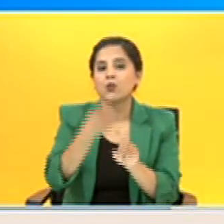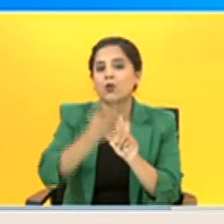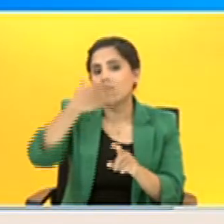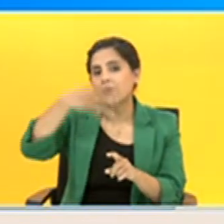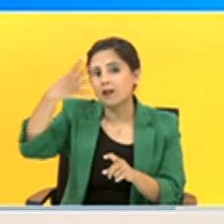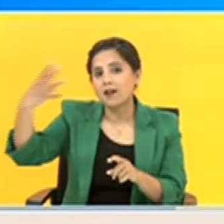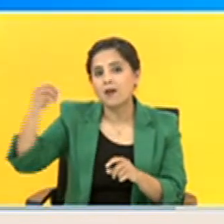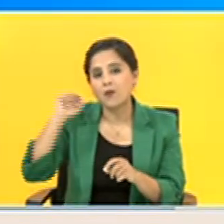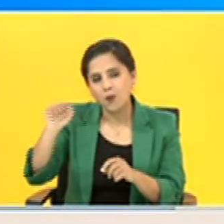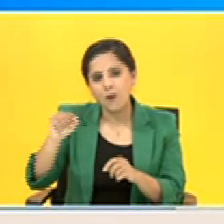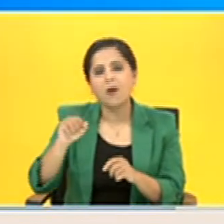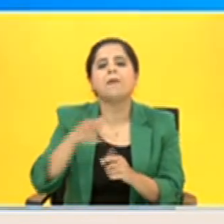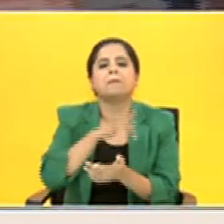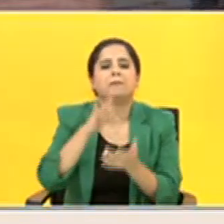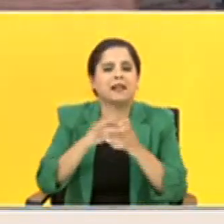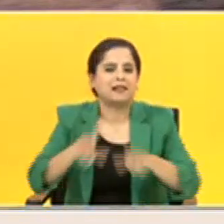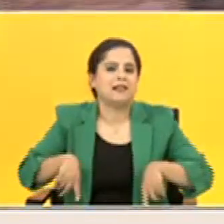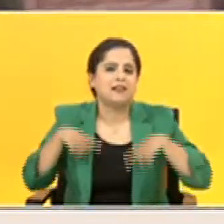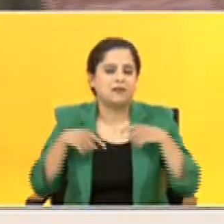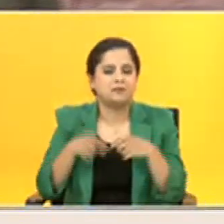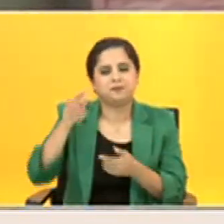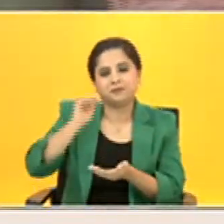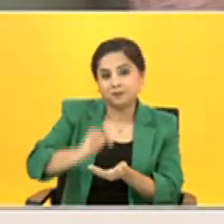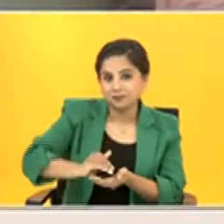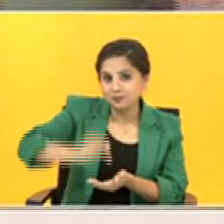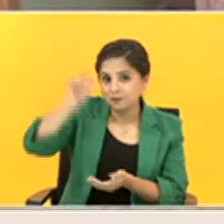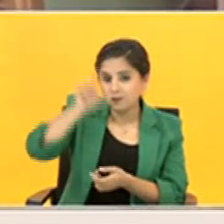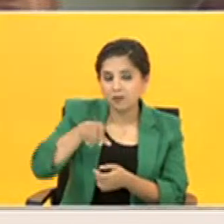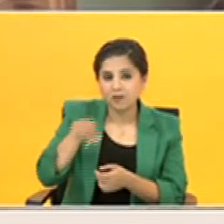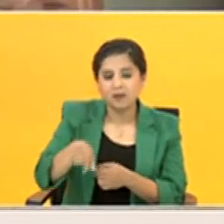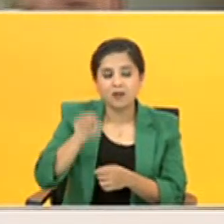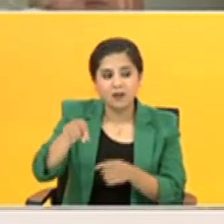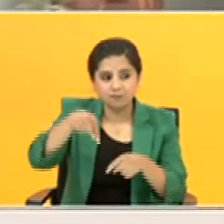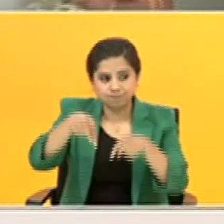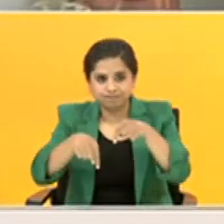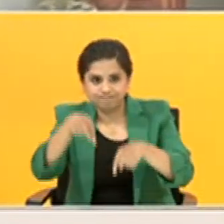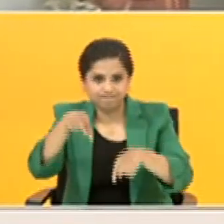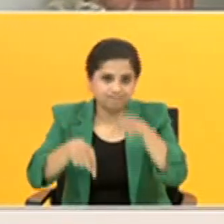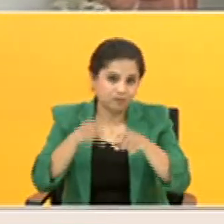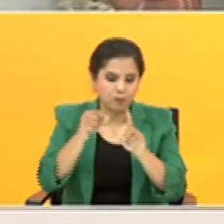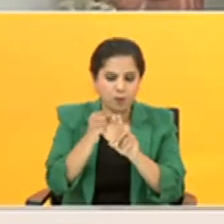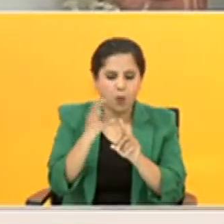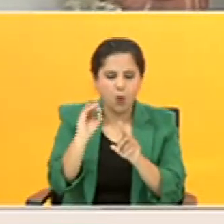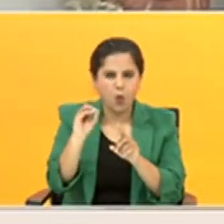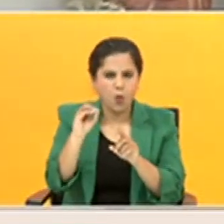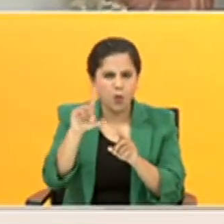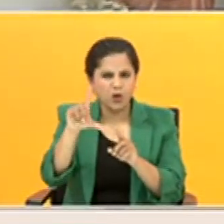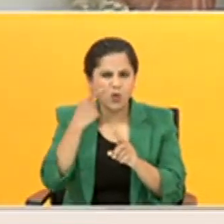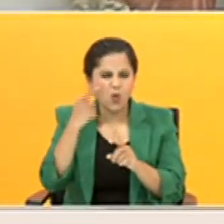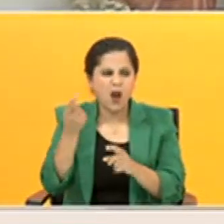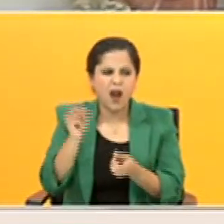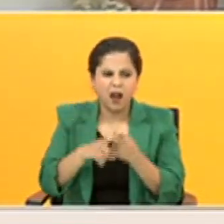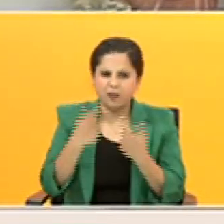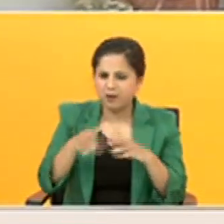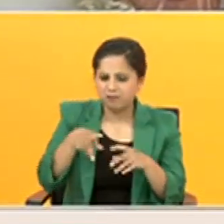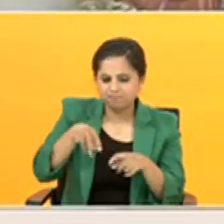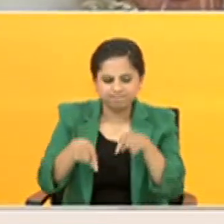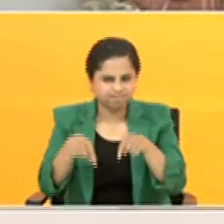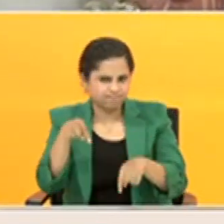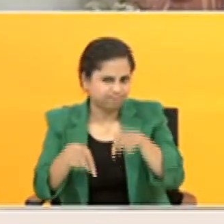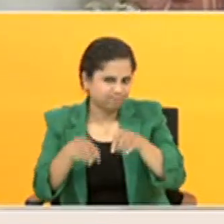हल्द्वानी में रहते हैं। बचपन में पोलियो ने उनके पैरों की ताकत छीन ली थी, लेकिन